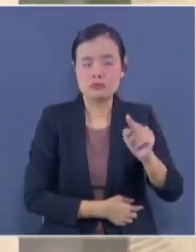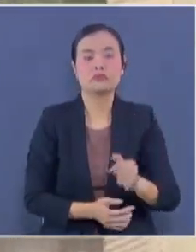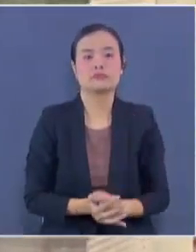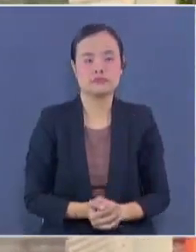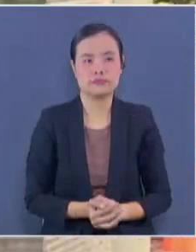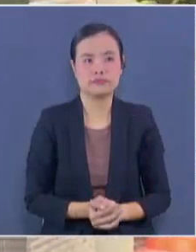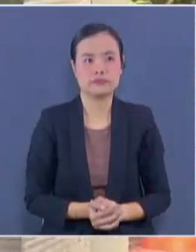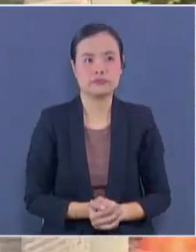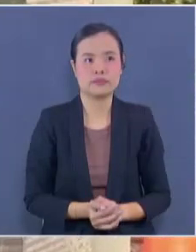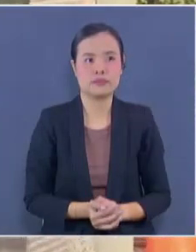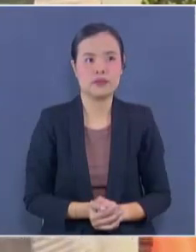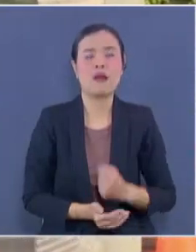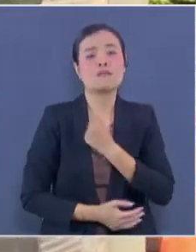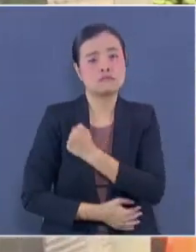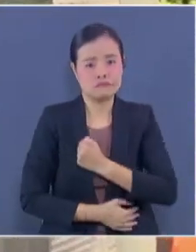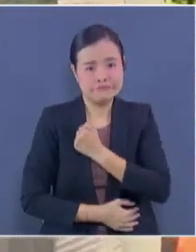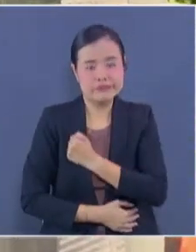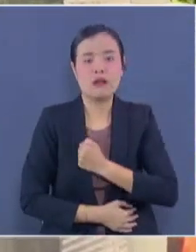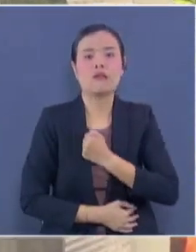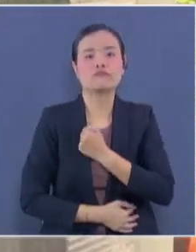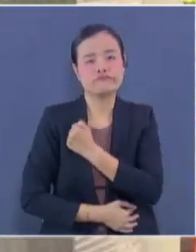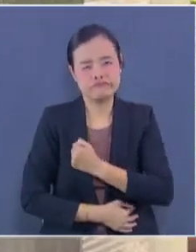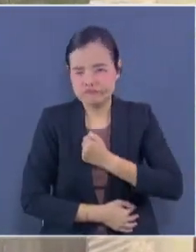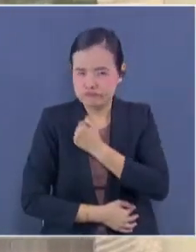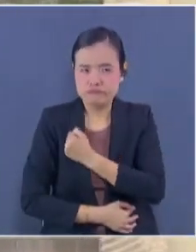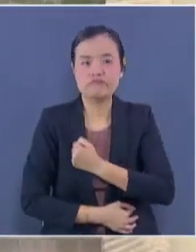ามถือว่าเป็นโมเมนต์ที่เศร้าแล้วก็เศ